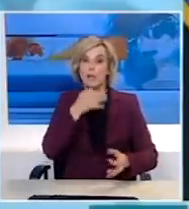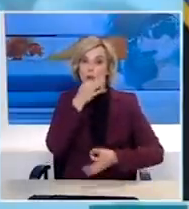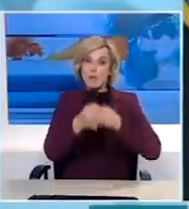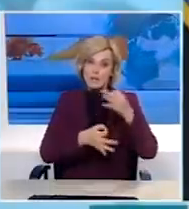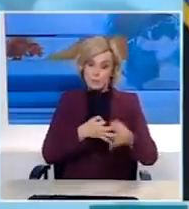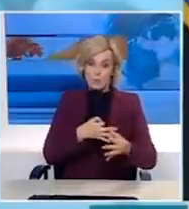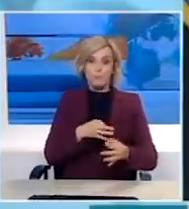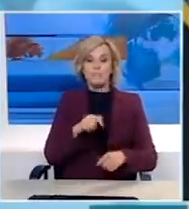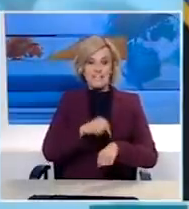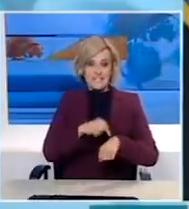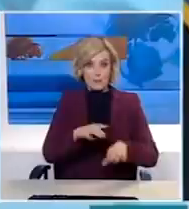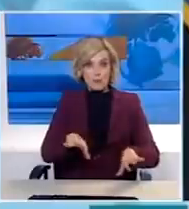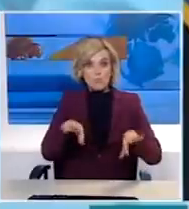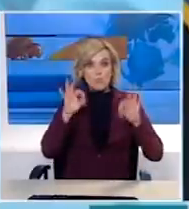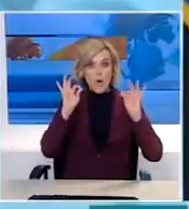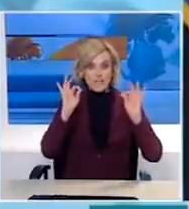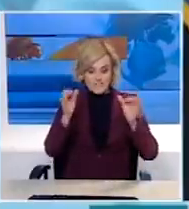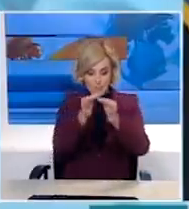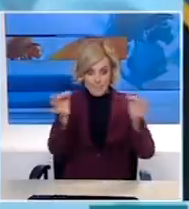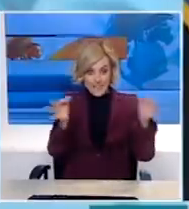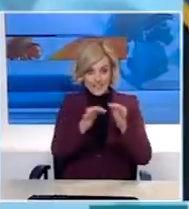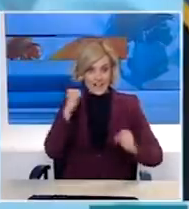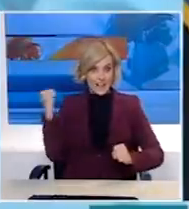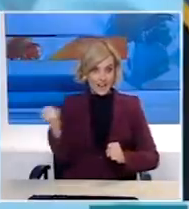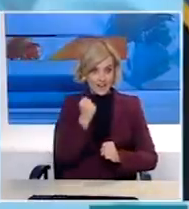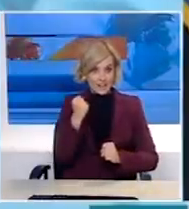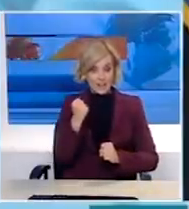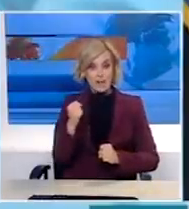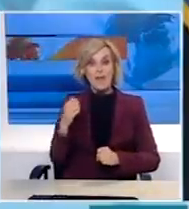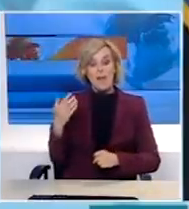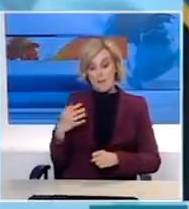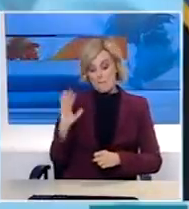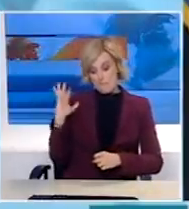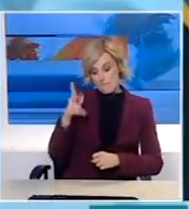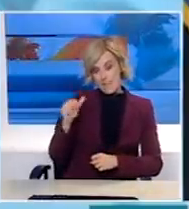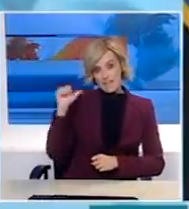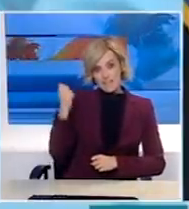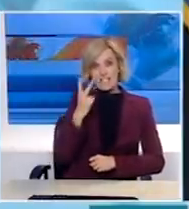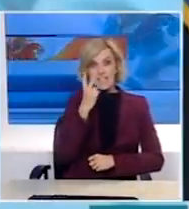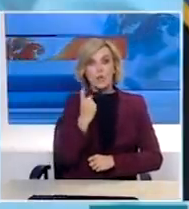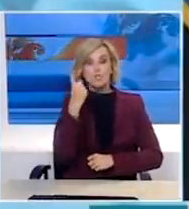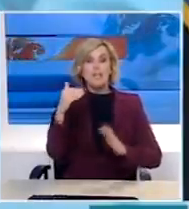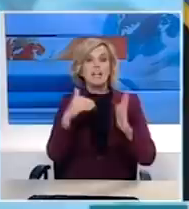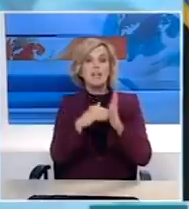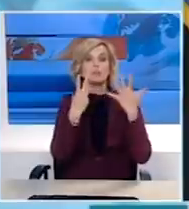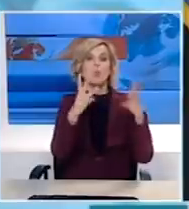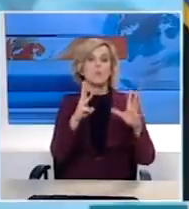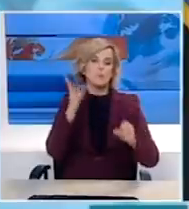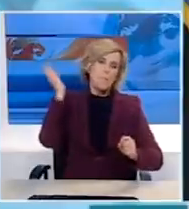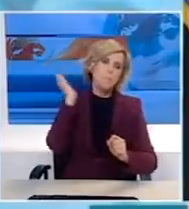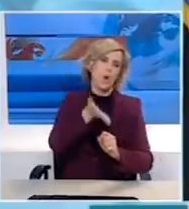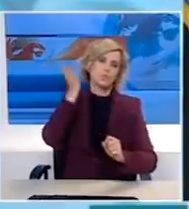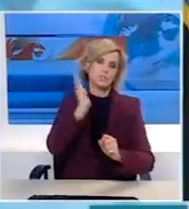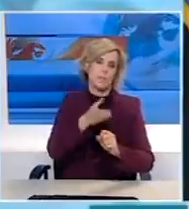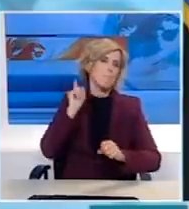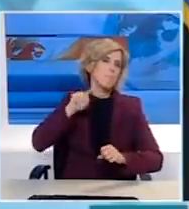την έναρξη εφαρμογής των μέτρων μέχρι και χθες είχαν επιβληθεί 21.308 πρόστιμα για παραβάσεις σχετικά με τον περιορισμό της κυκλοφορίας